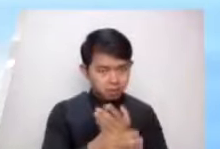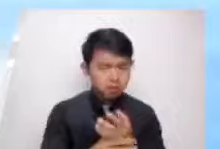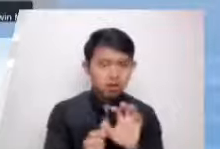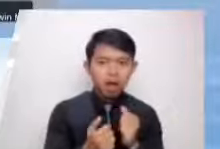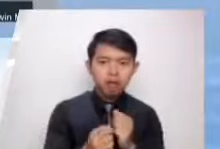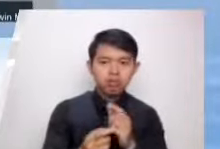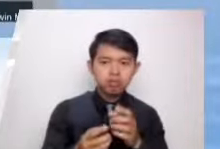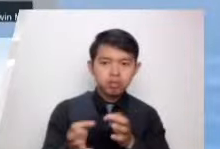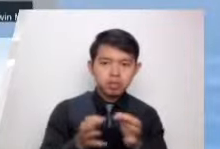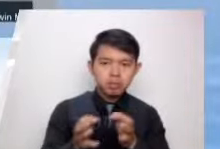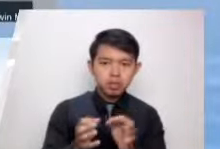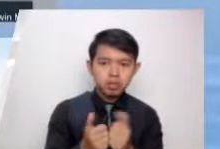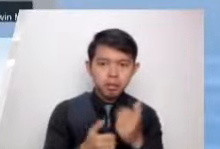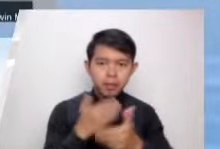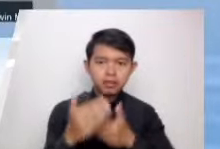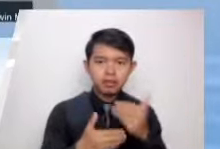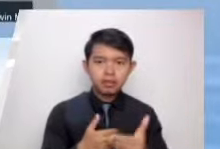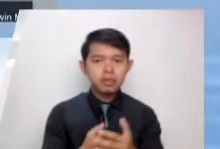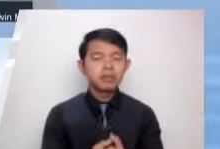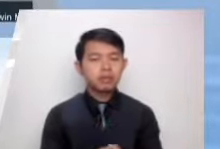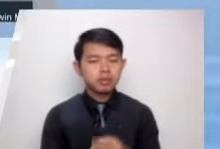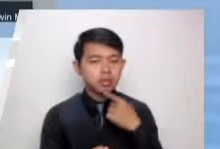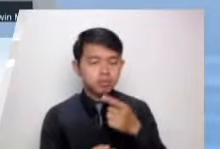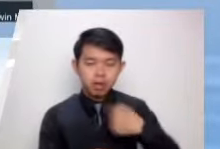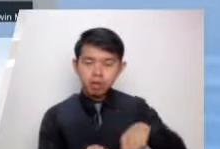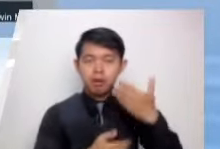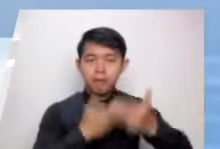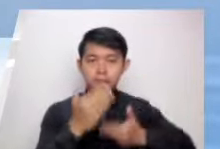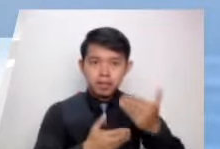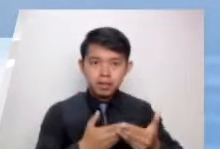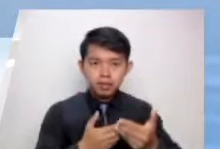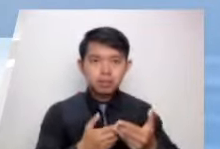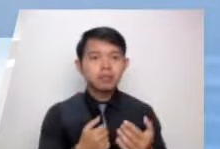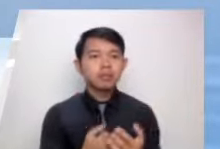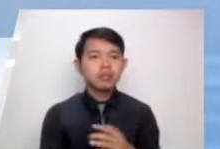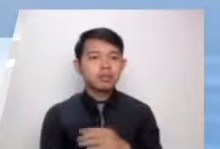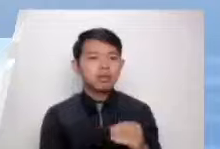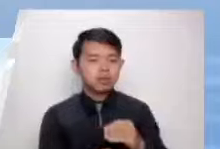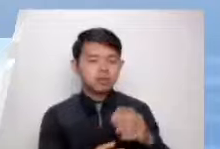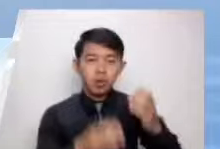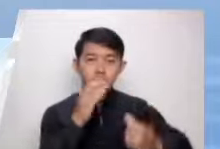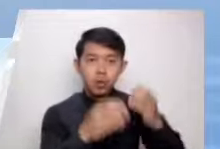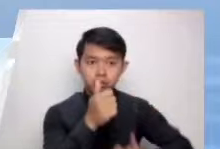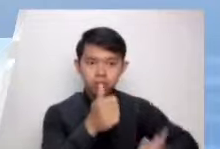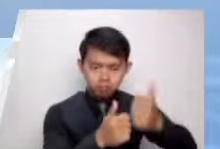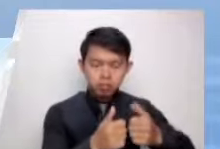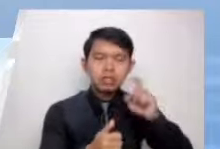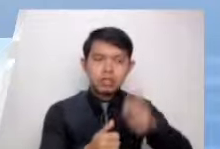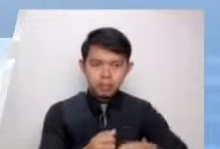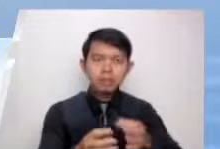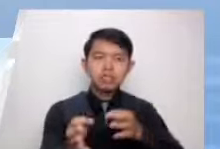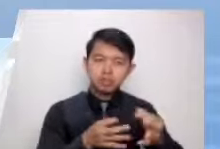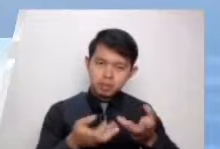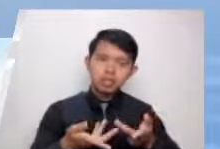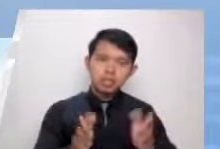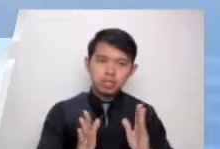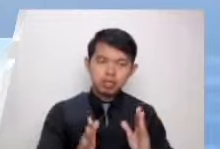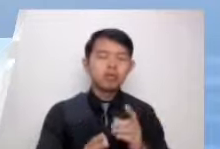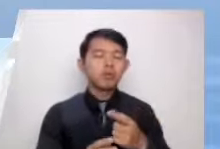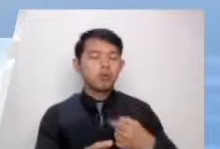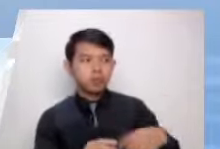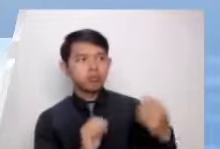Sir Rafi, sabi naman po ng ating patakaran at sabi rin po ng mga umiiral na desisyon ng Korte Suprema, sapat lang na mapakinggan sila, pasasagutin namin sila at pagkatapos nun